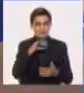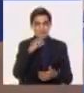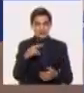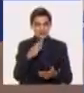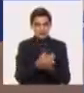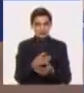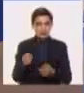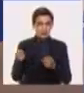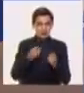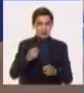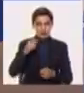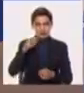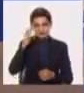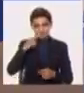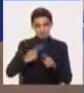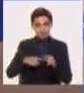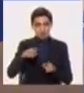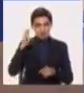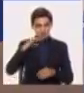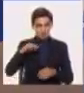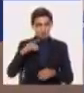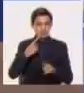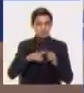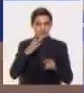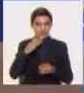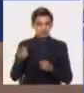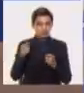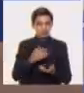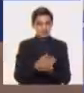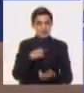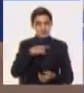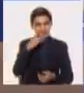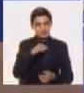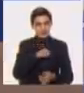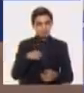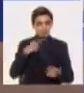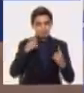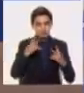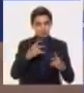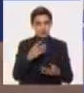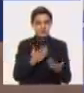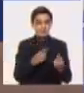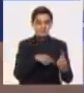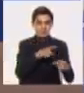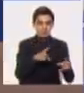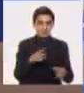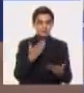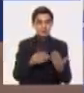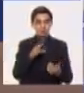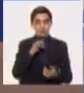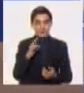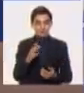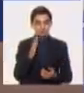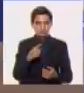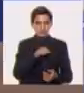алып келінеді, яғни импорт болып табылады. Сондықтан біз егер қазақстандық тауар өндірушілер немесе жеке кәсіпкерлер осы